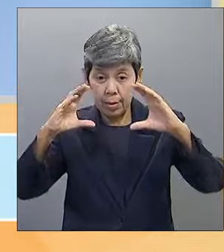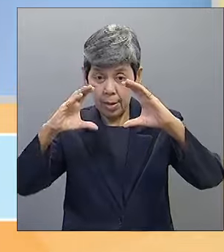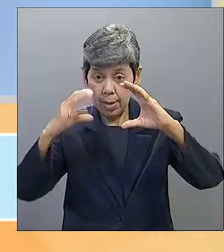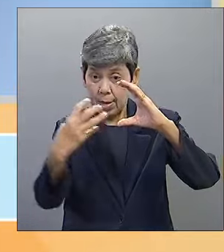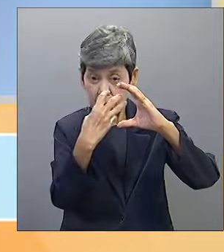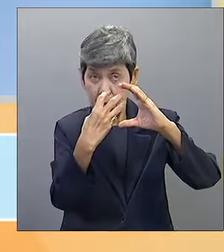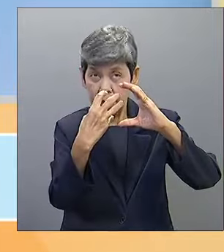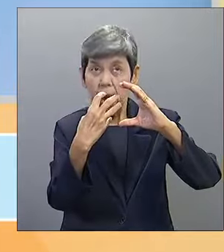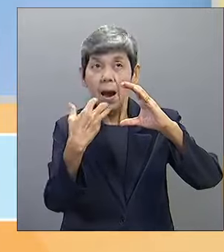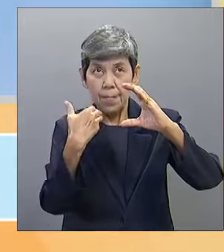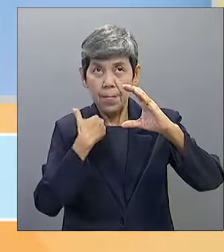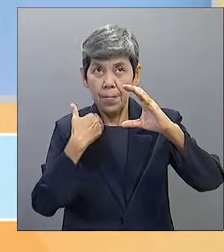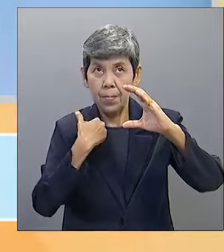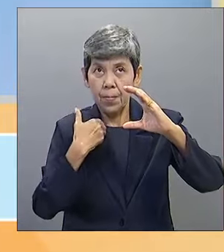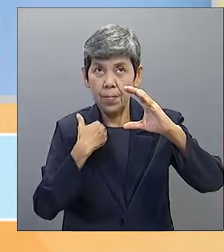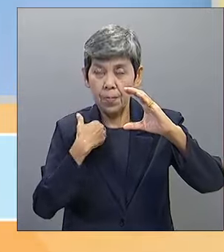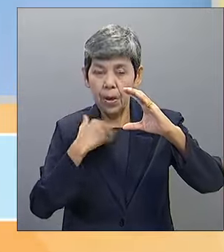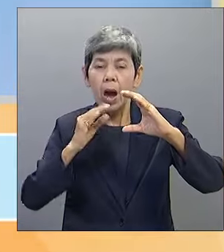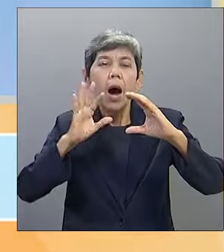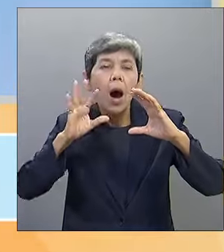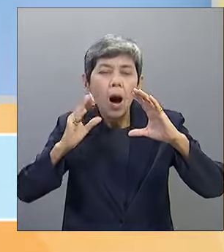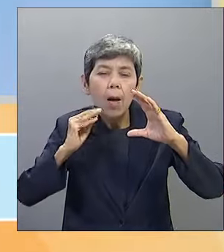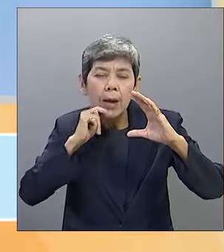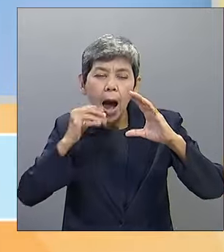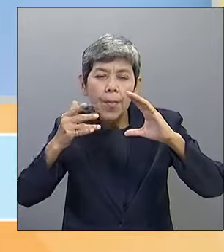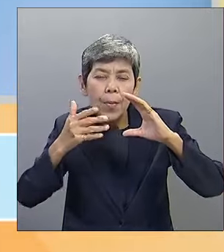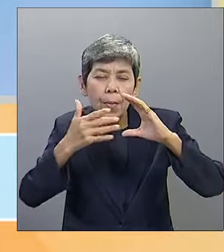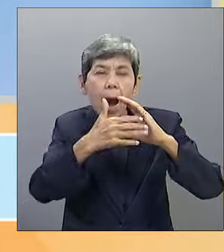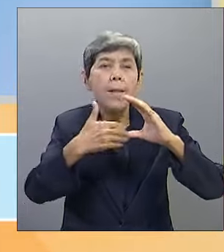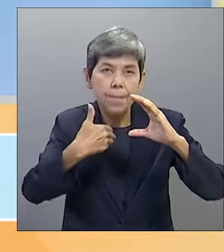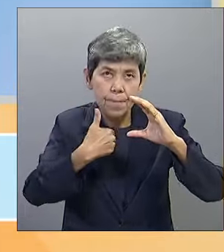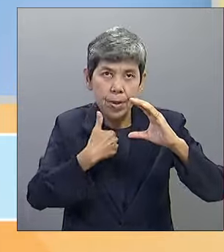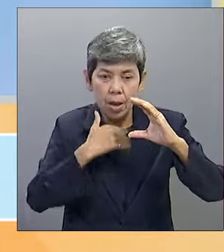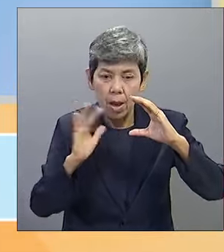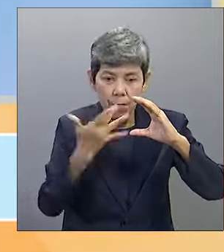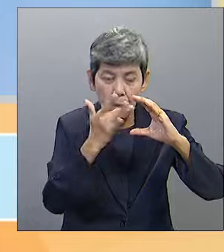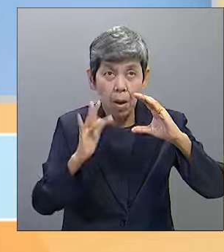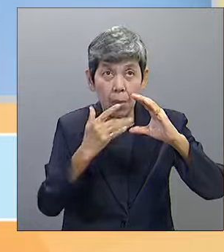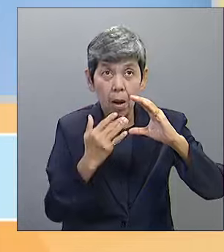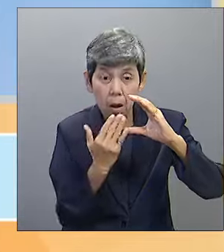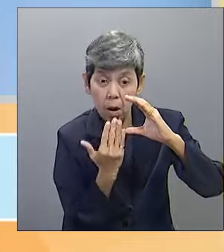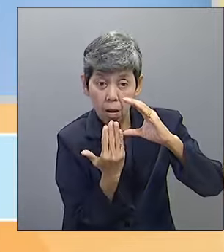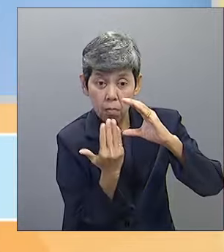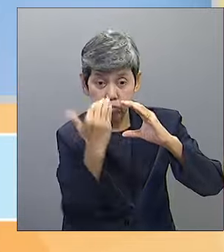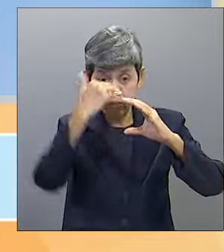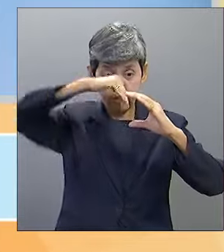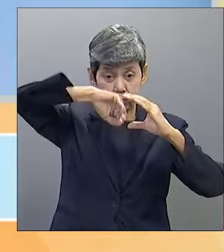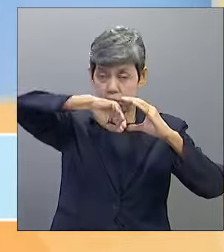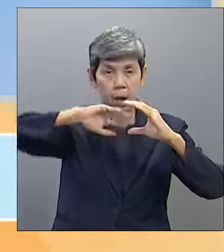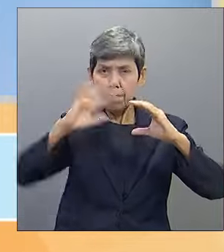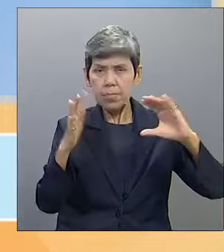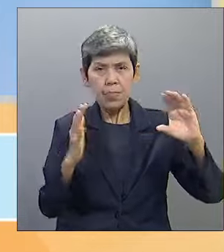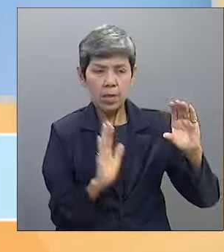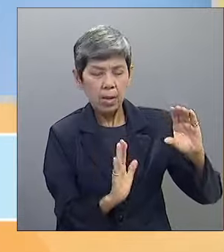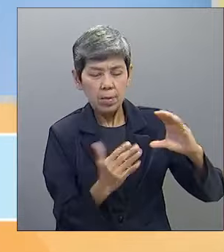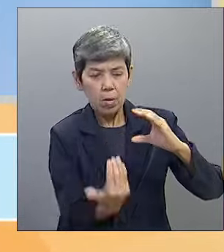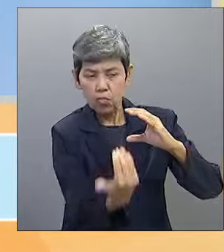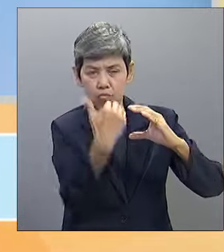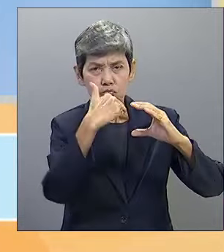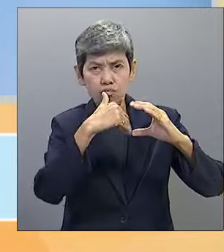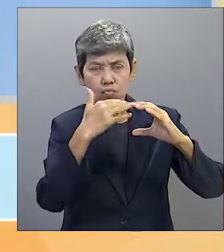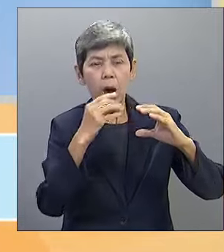เยื่อบุตาเนี่ยขวางอยู่ด้านหน้าอยู่แล้วเพราะฉะนั้นไอ้ที่บอกคอนแทคเลนส์หายแล้วจะคิดว่าจะไม่มุดอยู่ข้างหลังเนี่ย ไม่เกิดขึ้น นะครับเพราะว่าเป็น